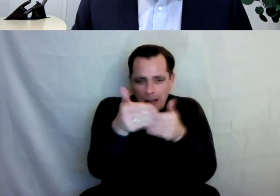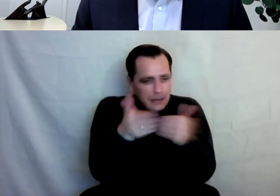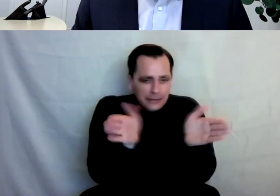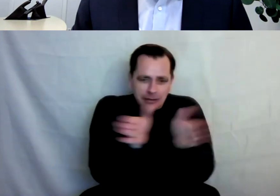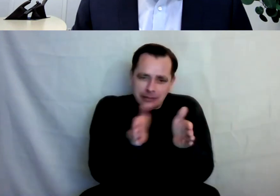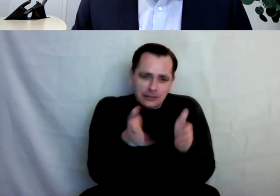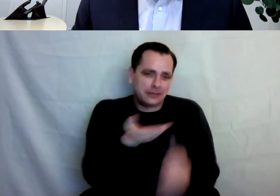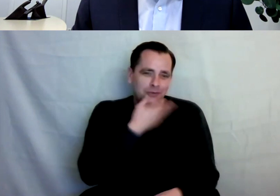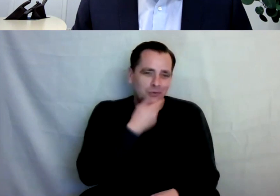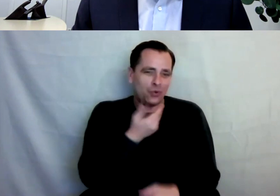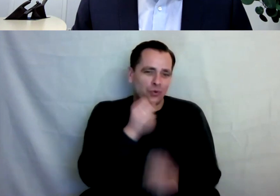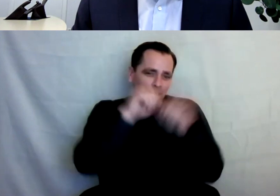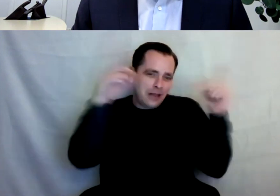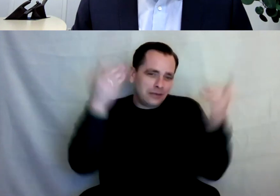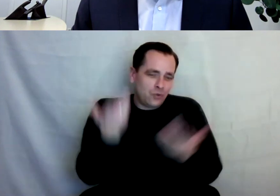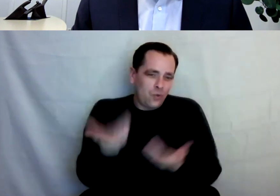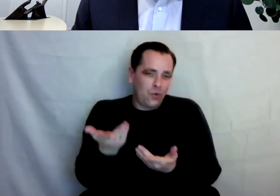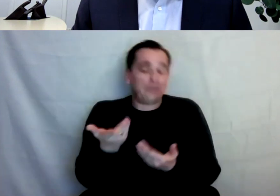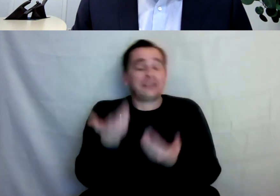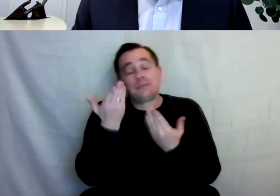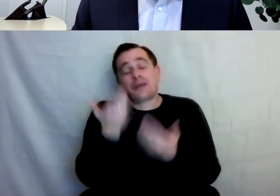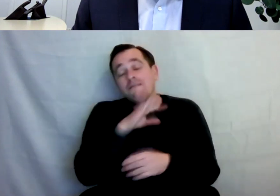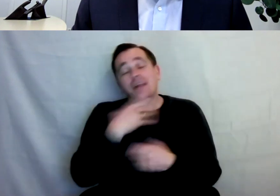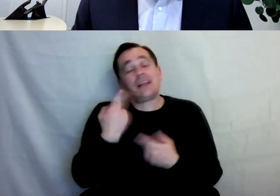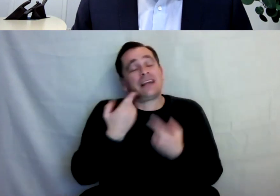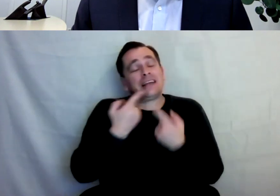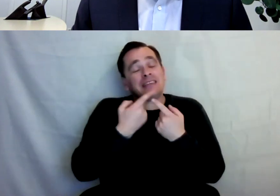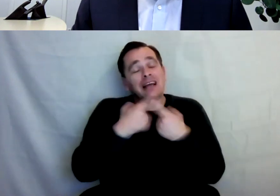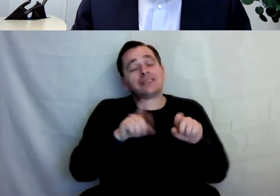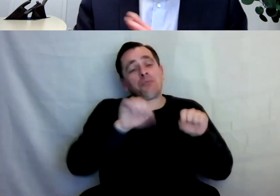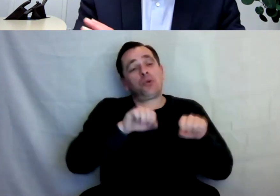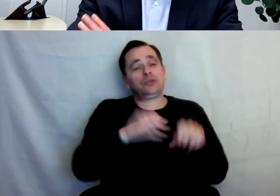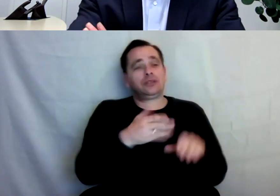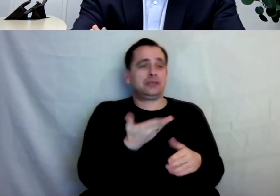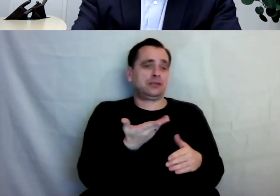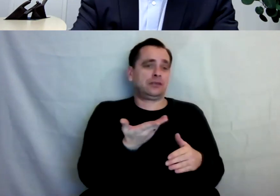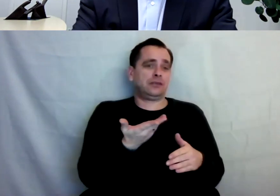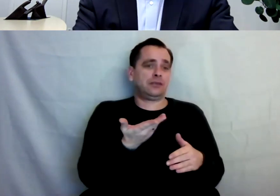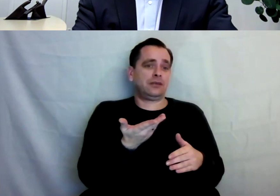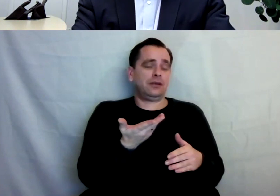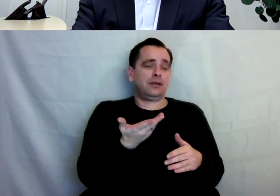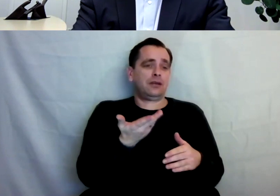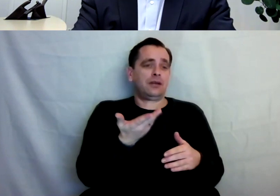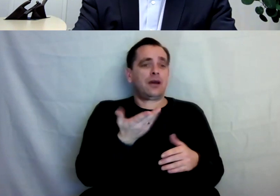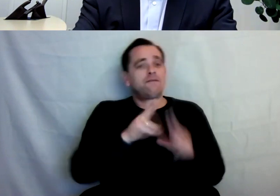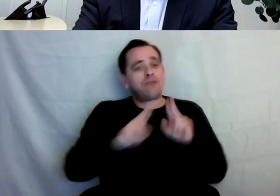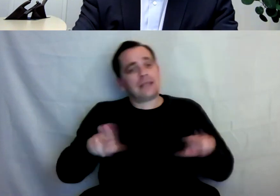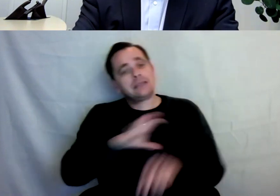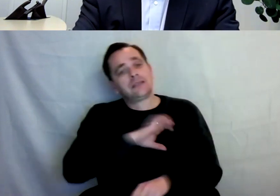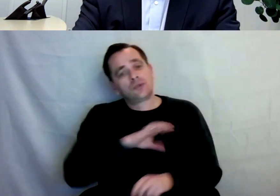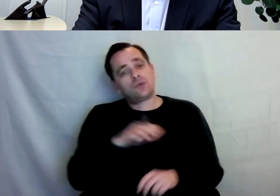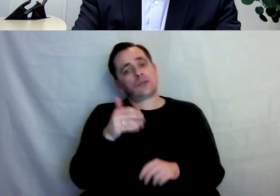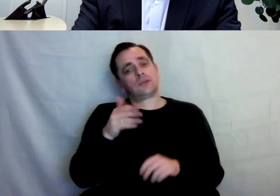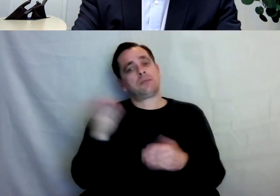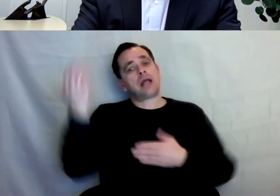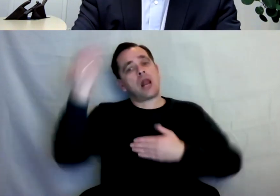Aber wir haben ja auch viele tolle Alternativen. Ich meine, Weihnachten ist eine Chance in dem Sinne auch, mit einem Lockdown nochmal drüber nachzudenken, was